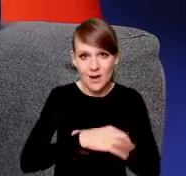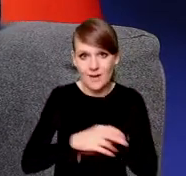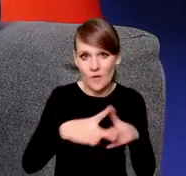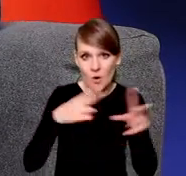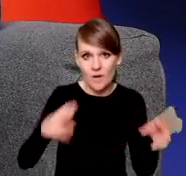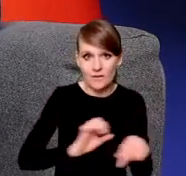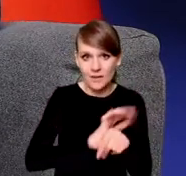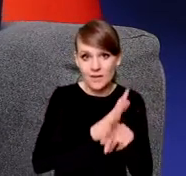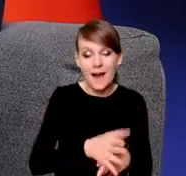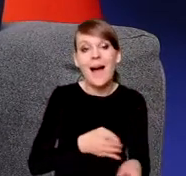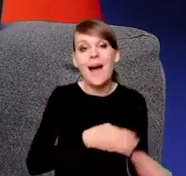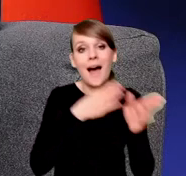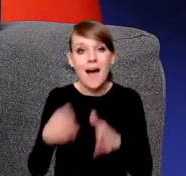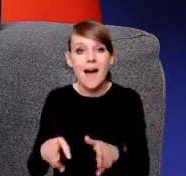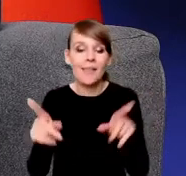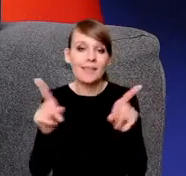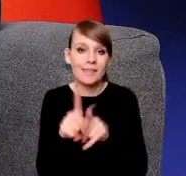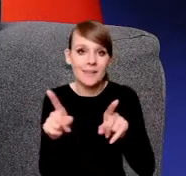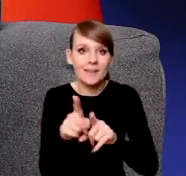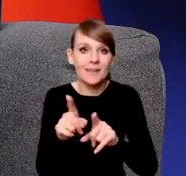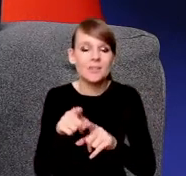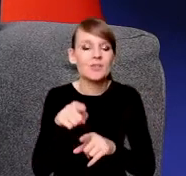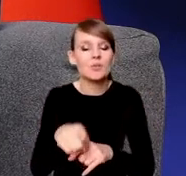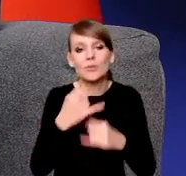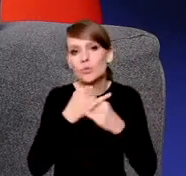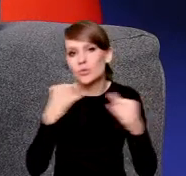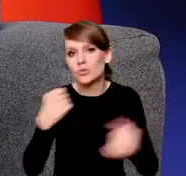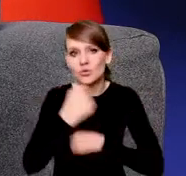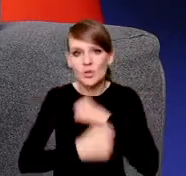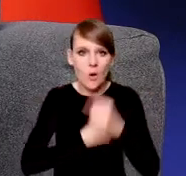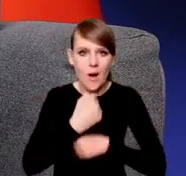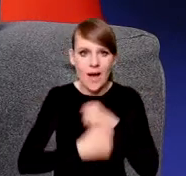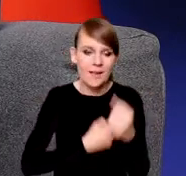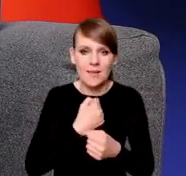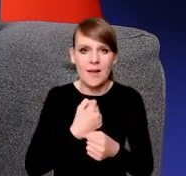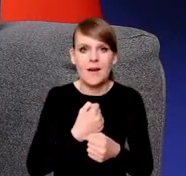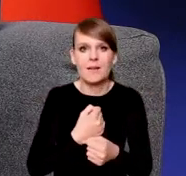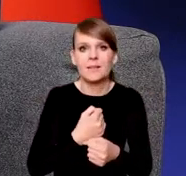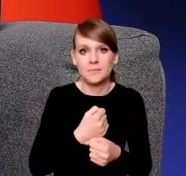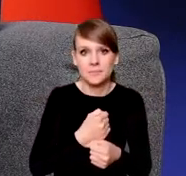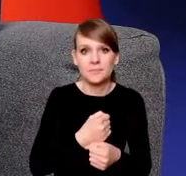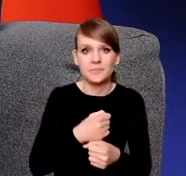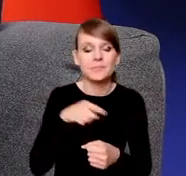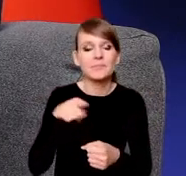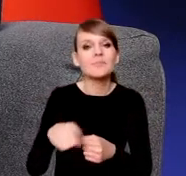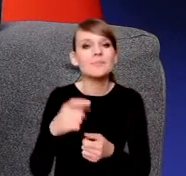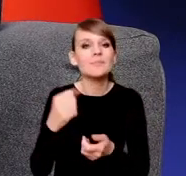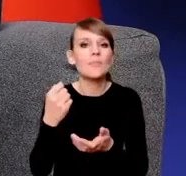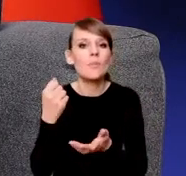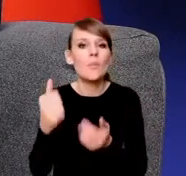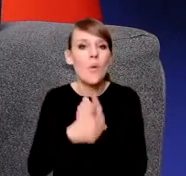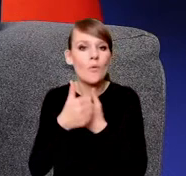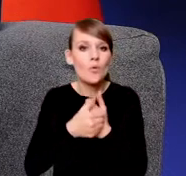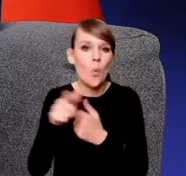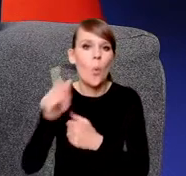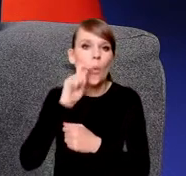później oczywiście wszystkie działania bardzo szeroko zakrojone w kontekście konfliktu na